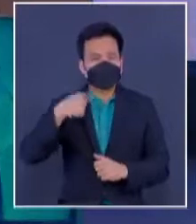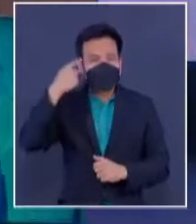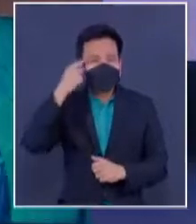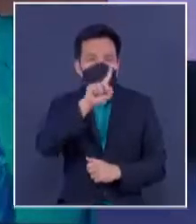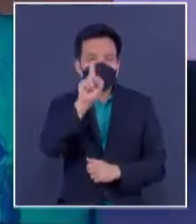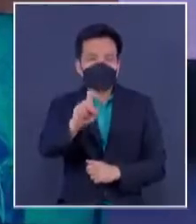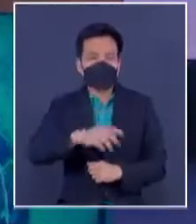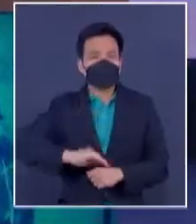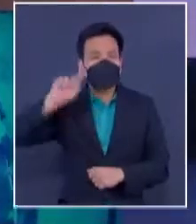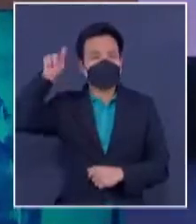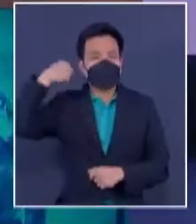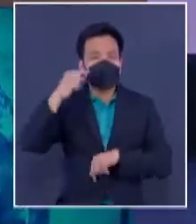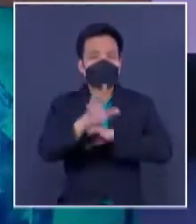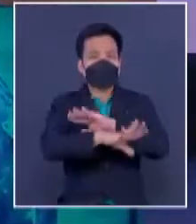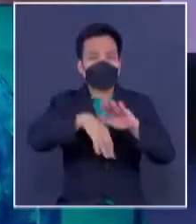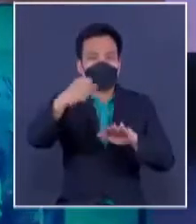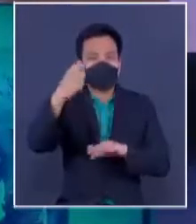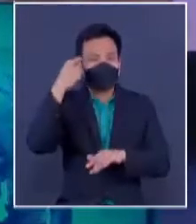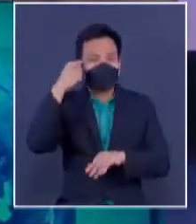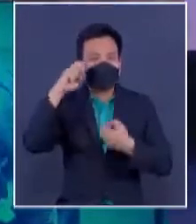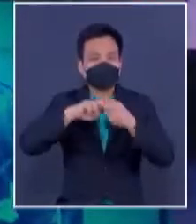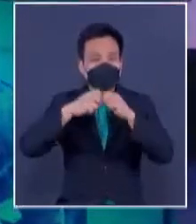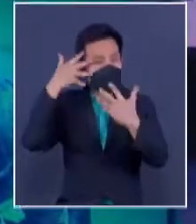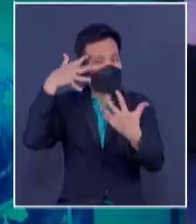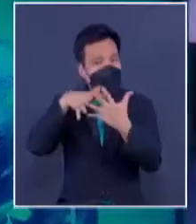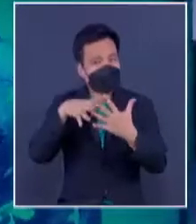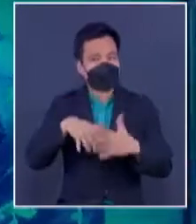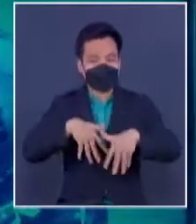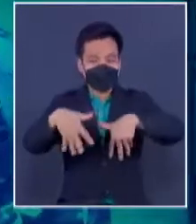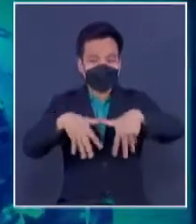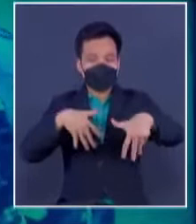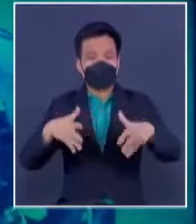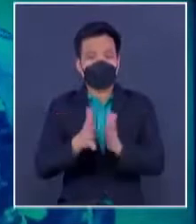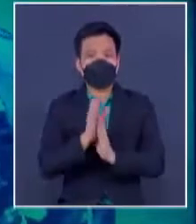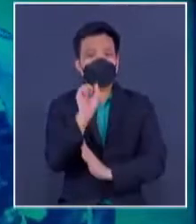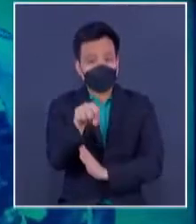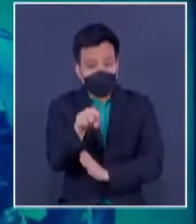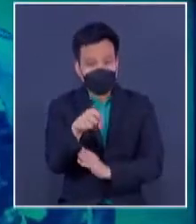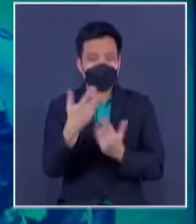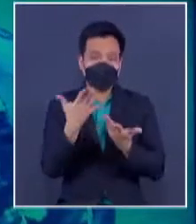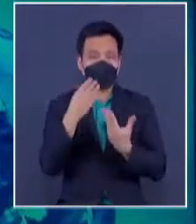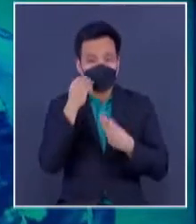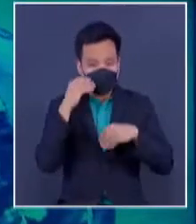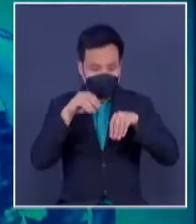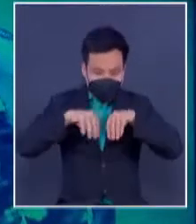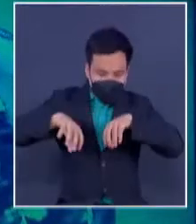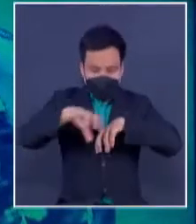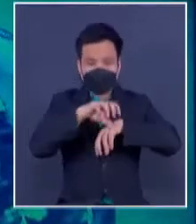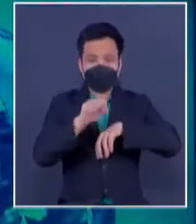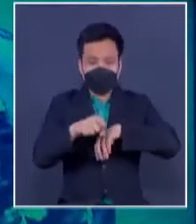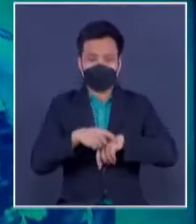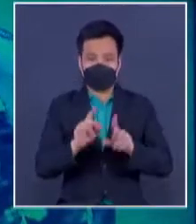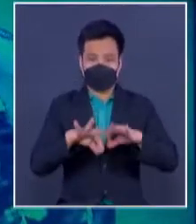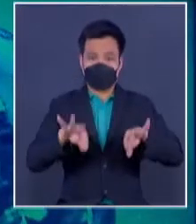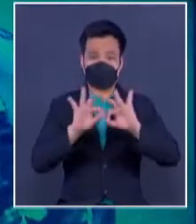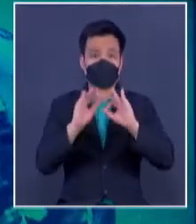ผู้หญิงคนนี้ที่มีปัญหาทางจิตเนี่ยเขาเป็นคนที่อยู่ในชุมชนแถบนั้นไหมอยู่ในหมู่บ้านแถบนั้นไหมเรื่องของการดูแลของครอบครัวนี่สำคั